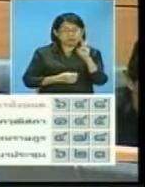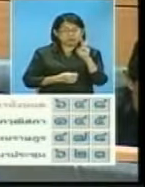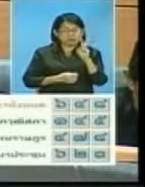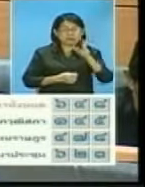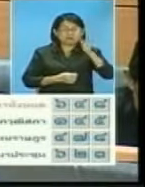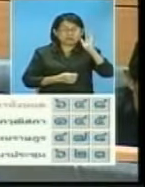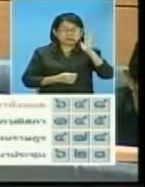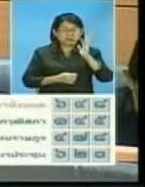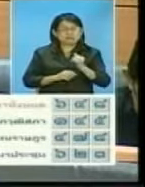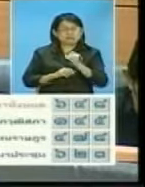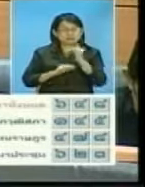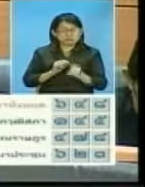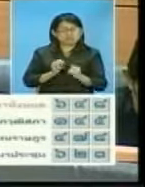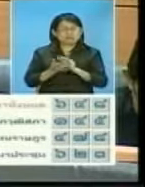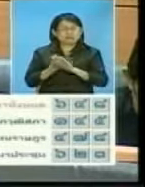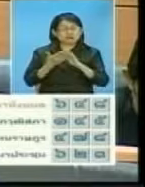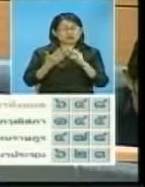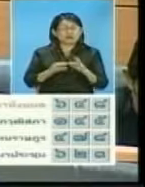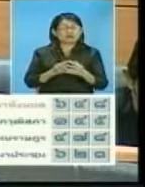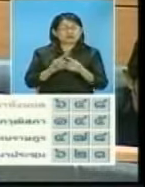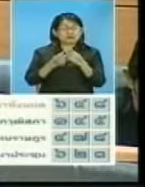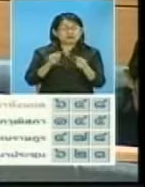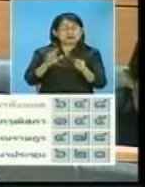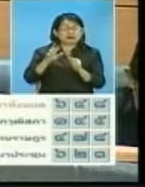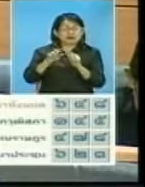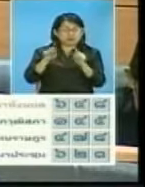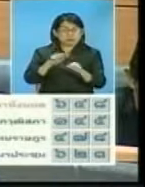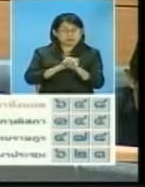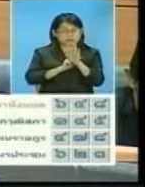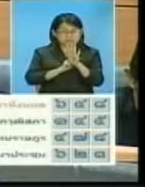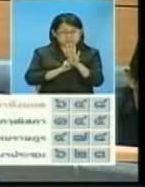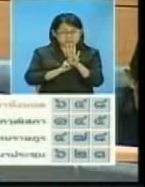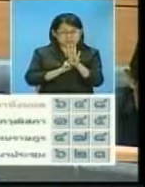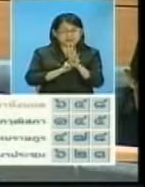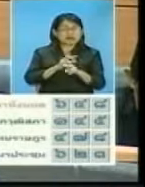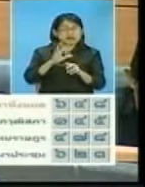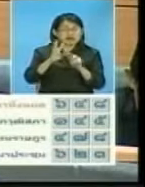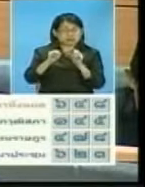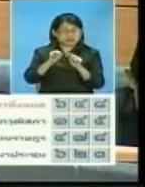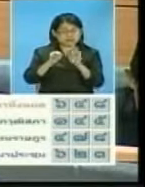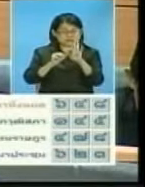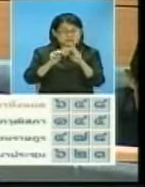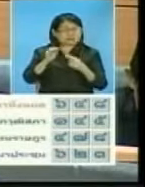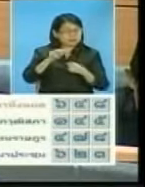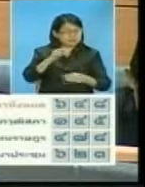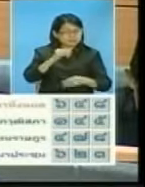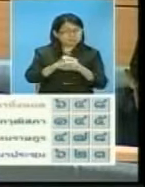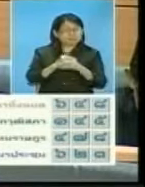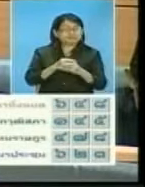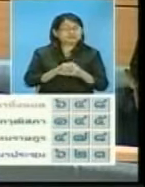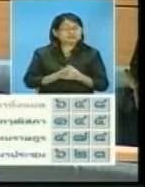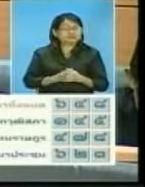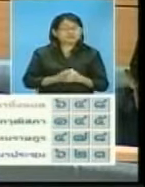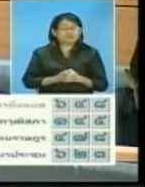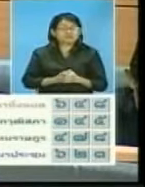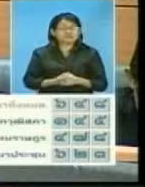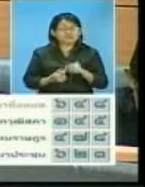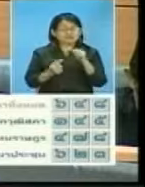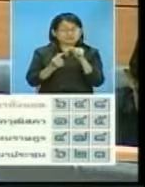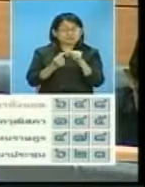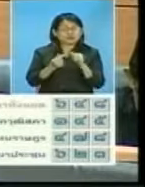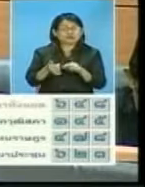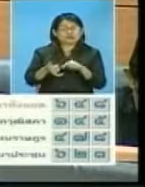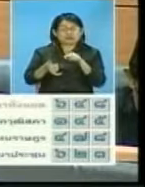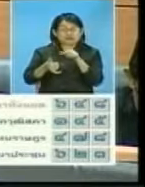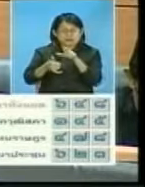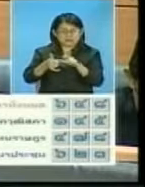ได้พูดถึงไปแล้วนะฮะสำหรับมาตราที่4เนี่ยก็ระบุไว้ว่าที่ขอเพิ่มไปก็คือเป็นเรื่องของผู้บุ